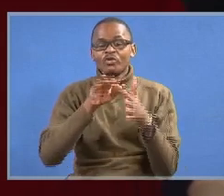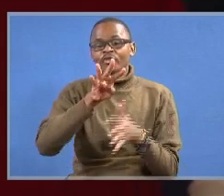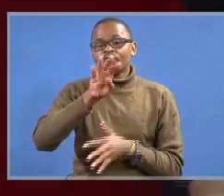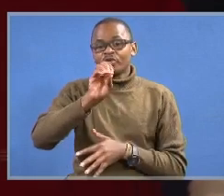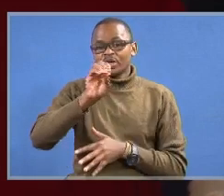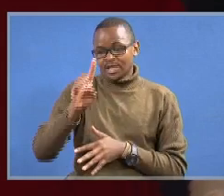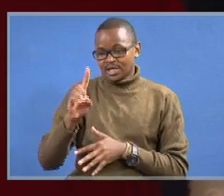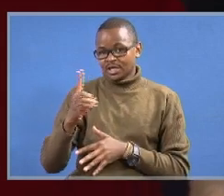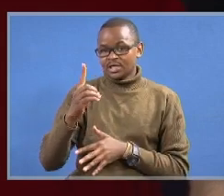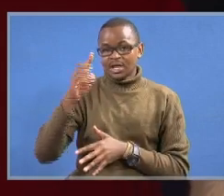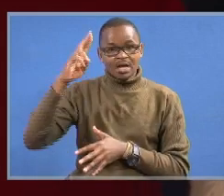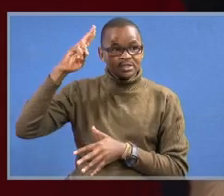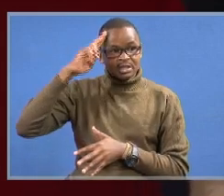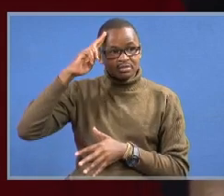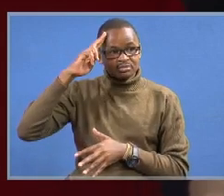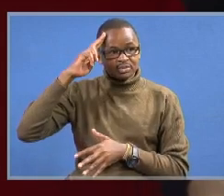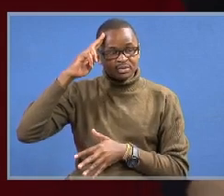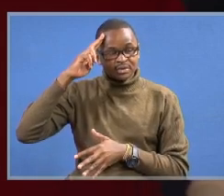40,000 scouts.